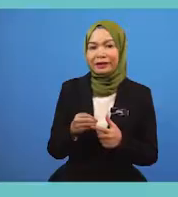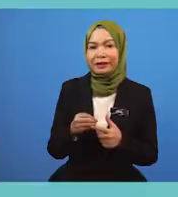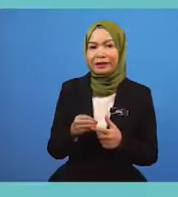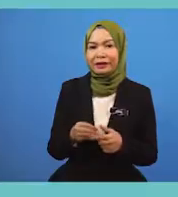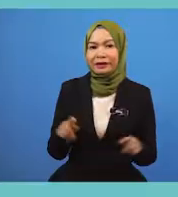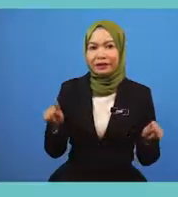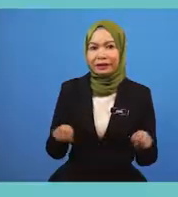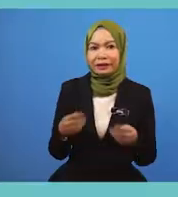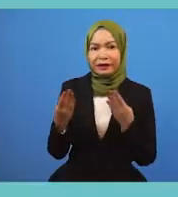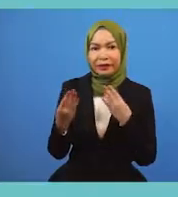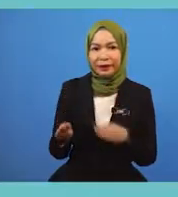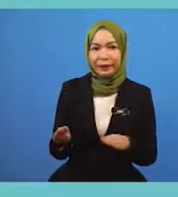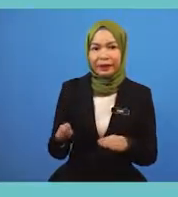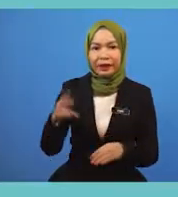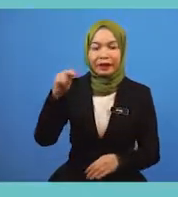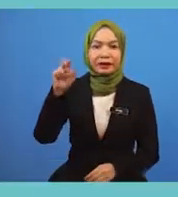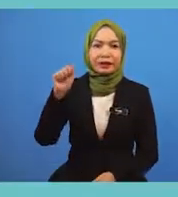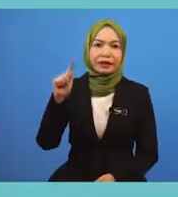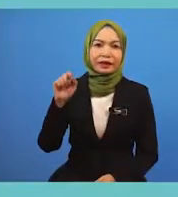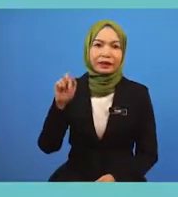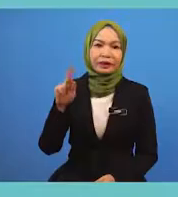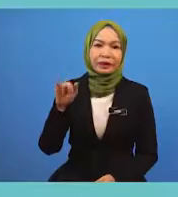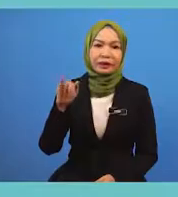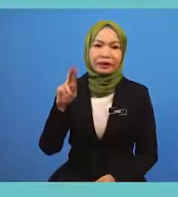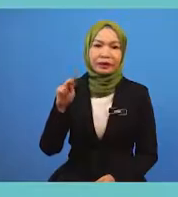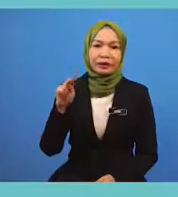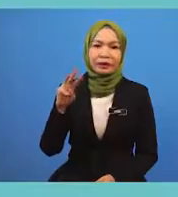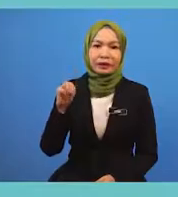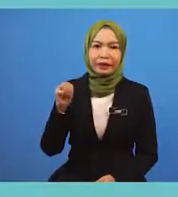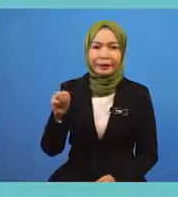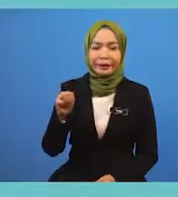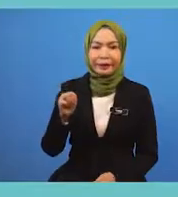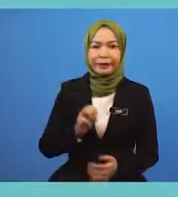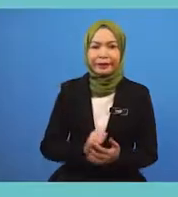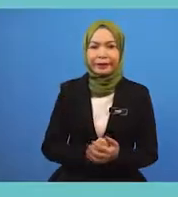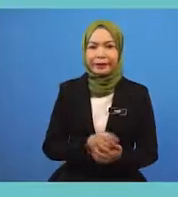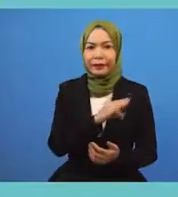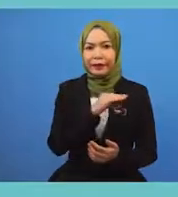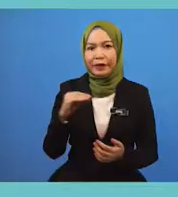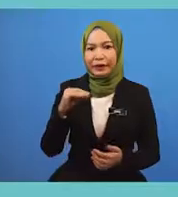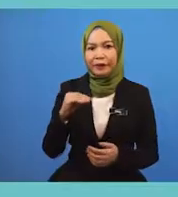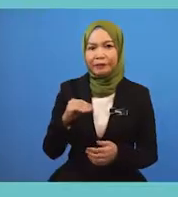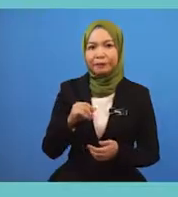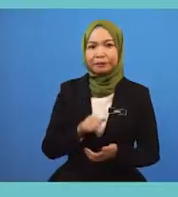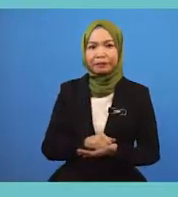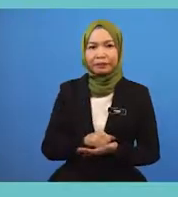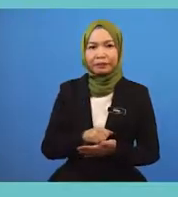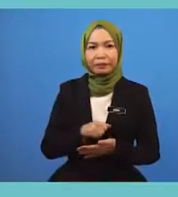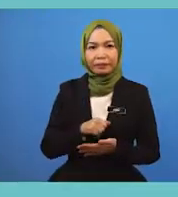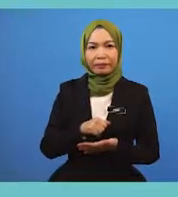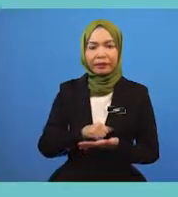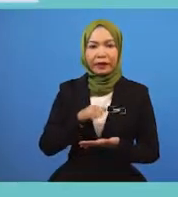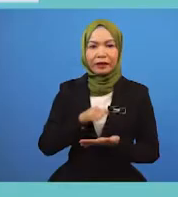balas natrium hidroksida dan asid hidroklorik. Satu lagi